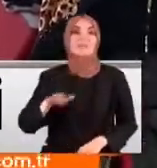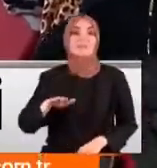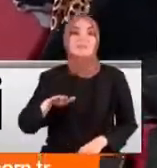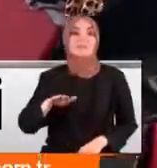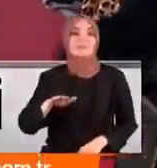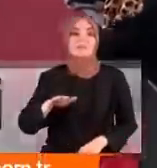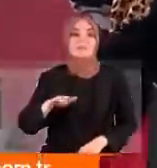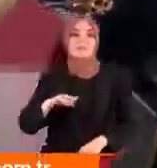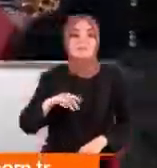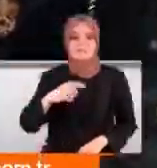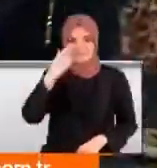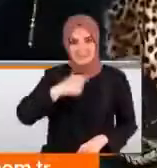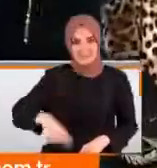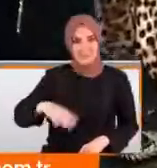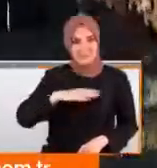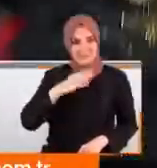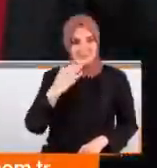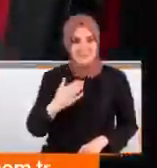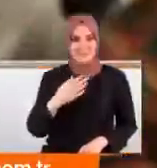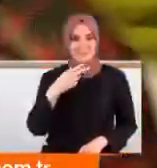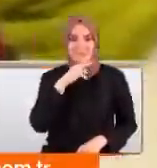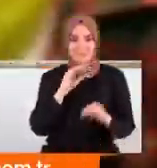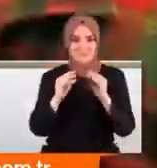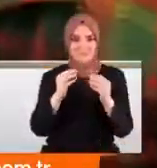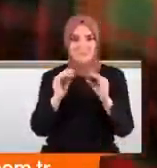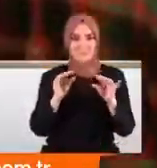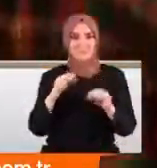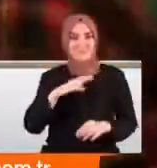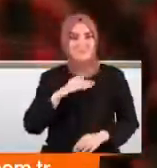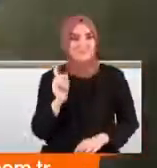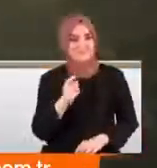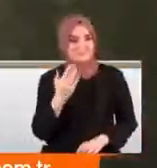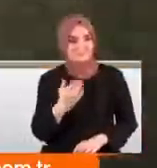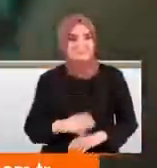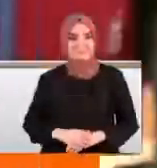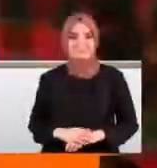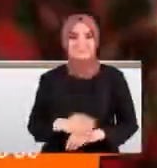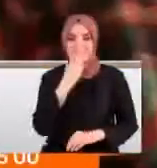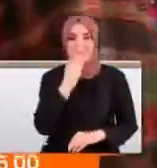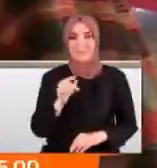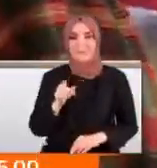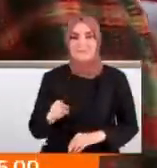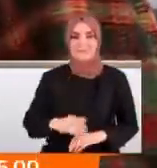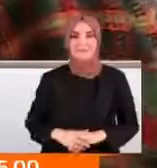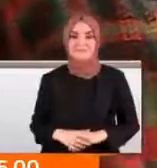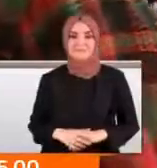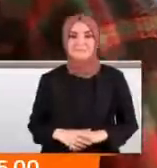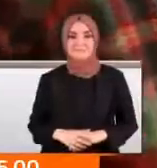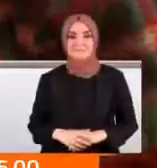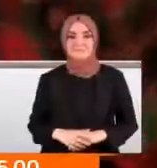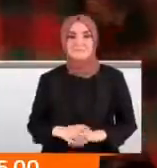ışıl, şöyle görelim. Hırka. Nasıl tezgah? Bunu beğendik. Çekmeseniz daha iyi.